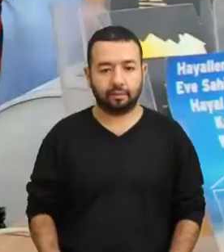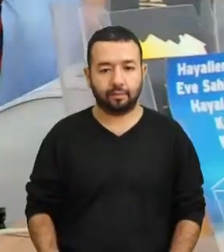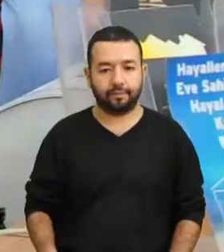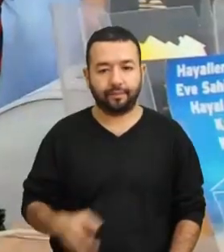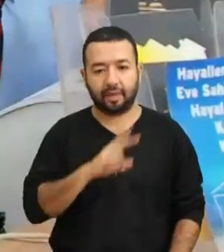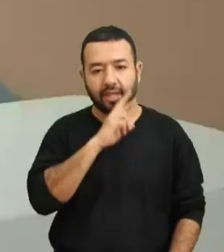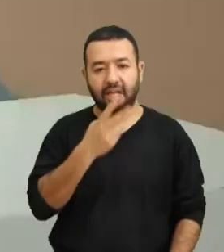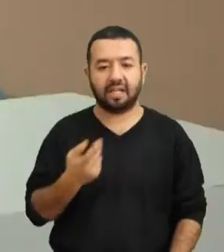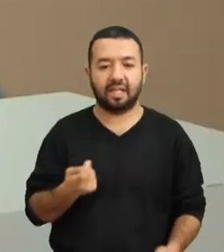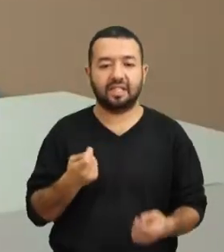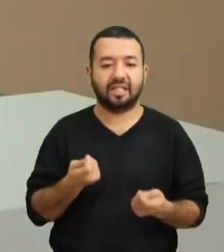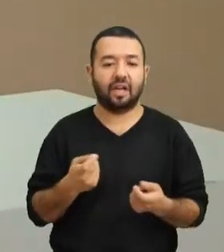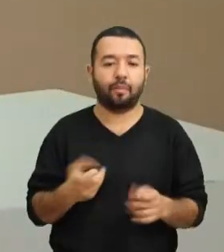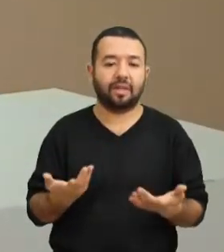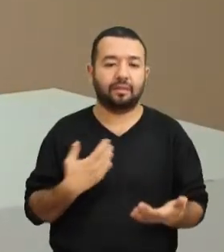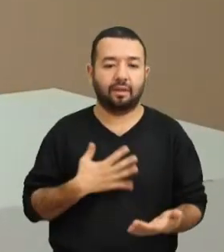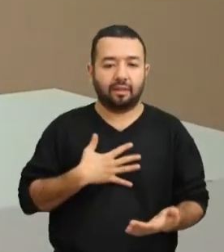Ne yazık ki işe yaramadı.